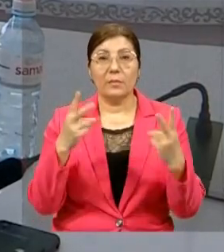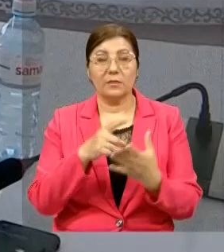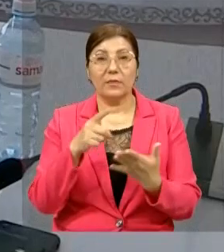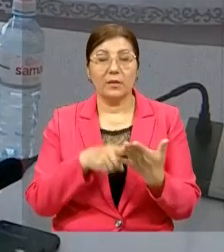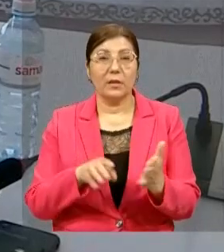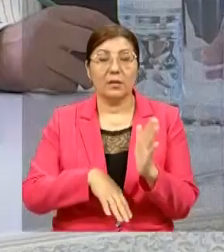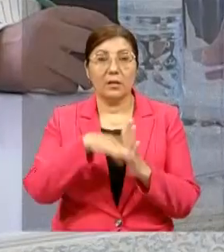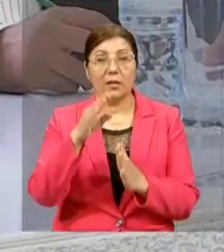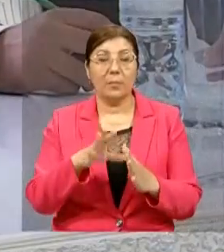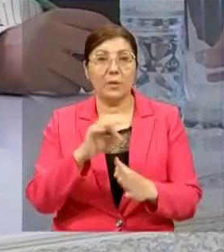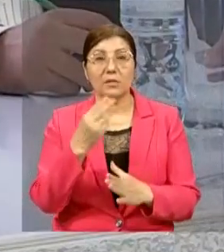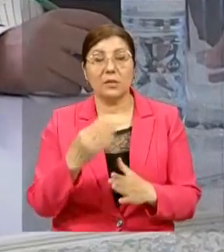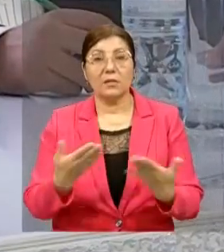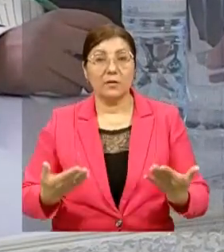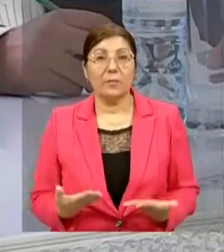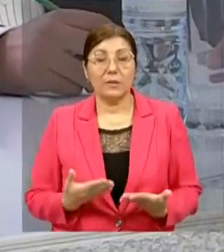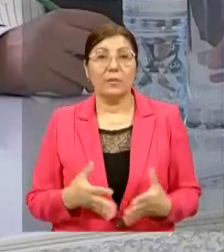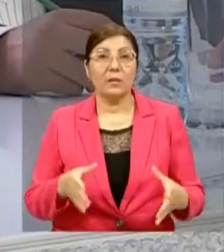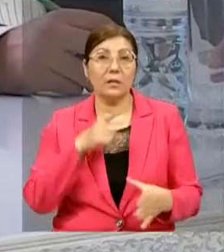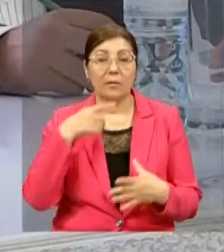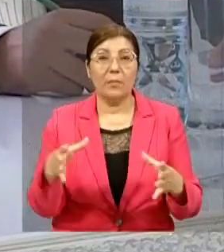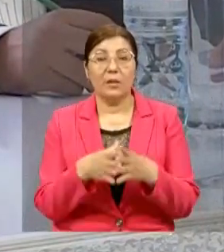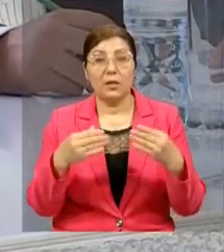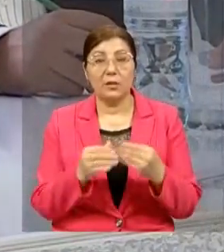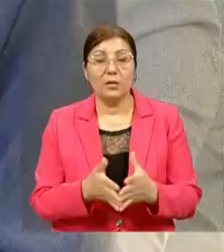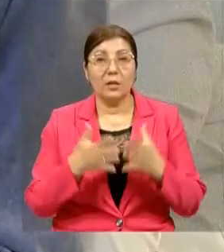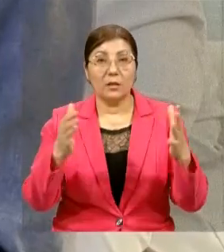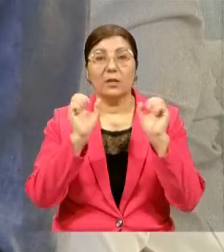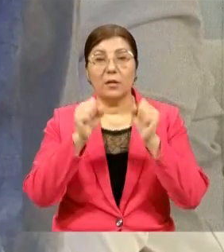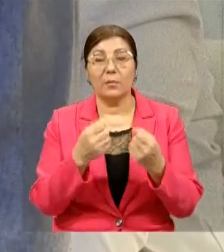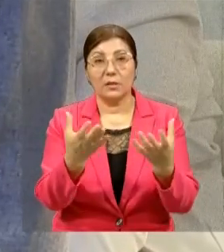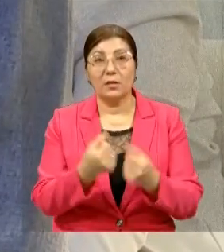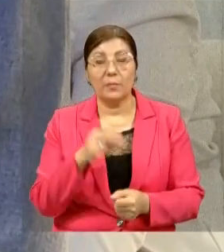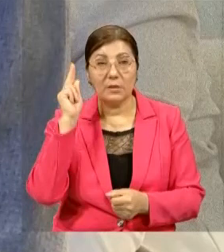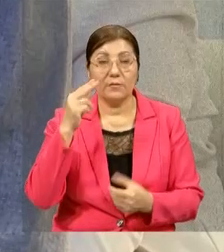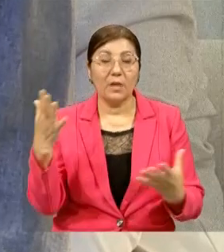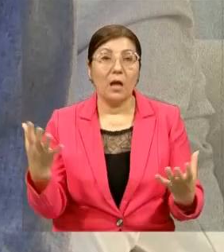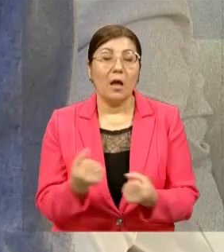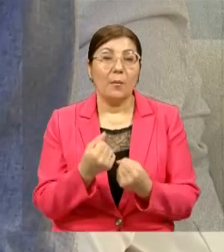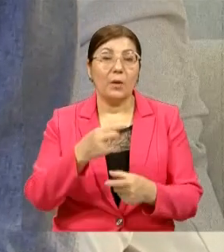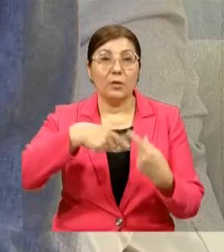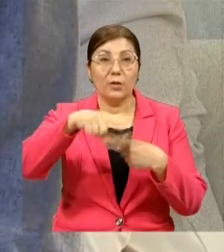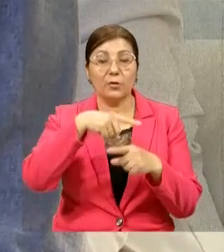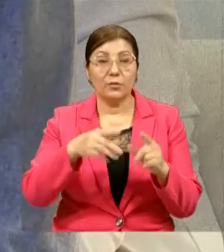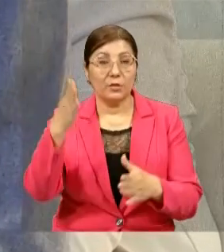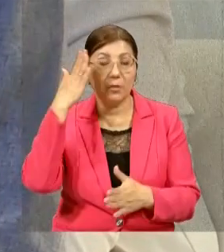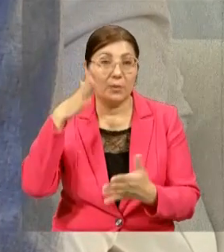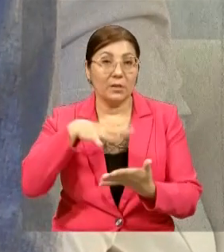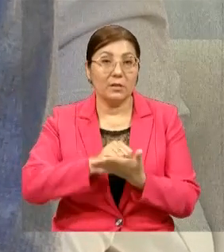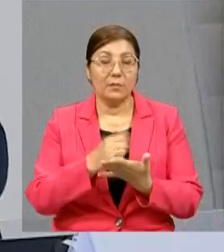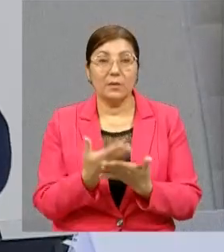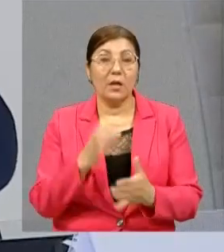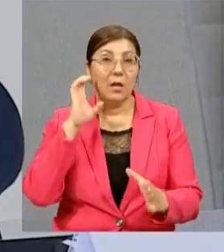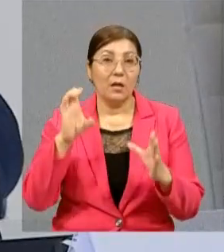улучшения социального положения молодёжи и молодых семей в том числе расширения возможности получения образования поддержки предпринимательских инициатив занятости